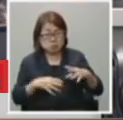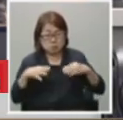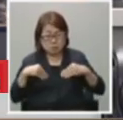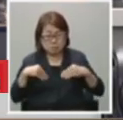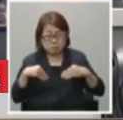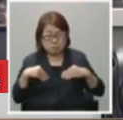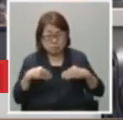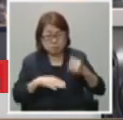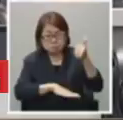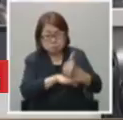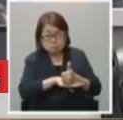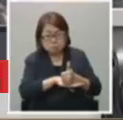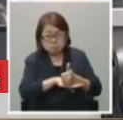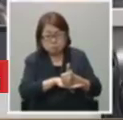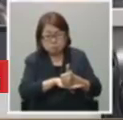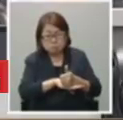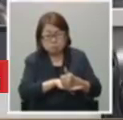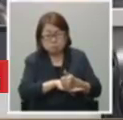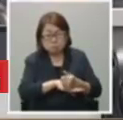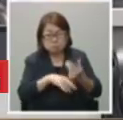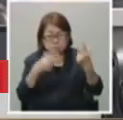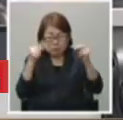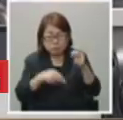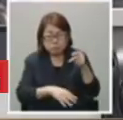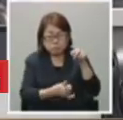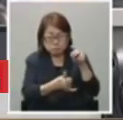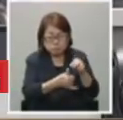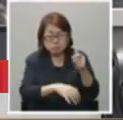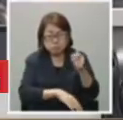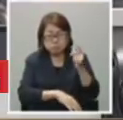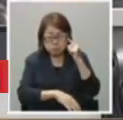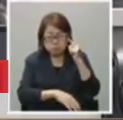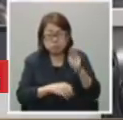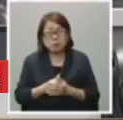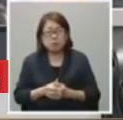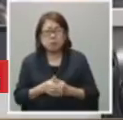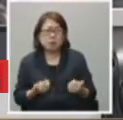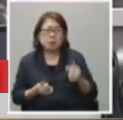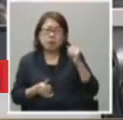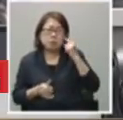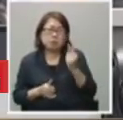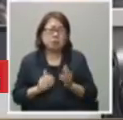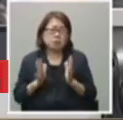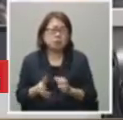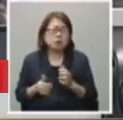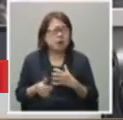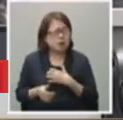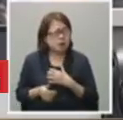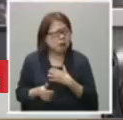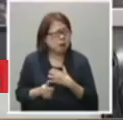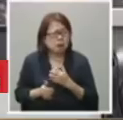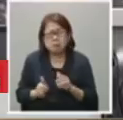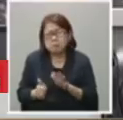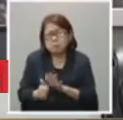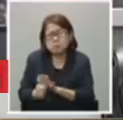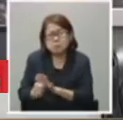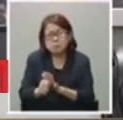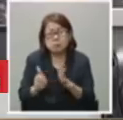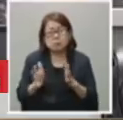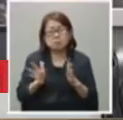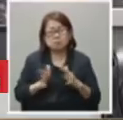อประเทศไทยคนนี้ได้ยังไงล่ะครับนอกจากไม่รู้ตัวว่าขากางเกงท่านเปียกจากคนไปเลียแข้งเลียขาท่านเยอะแล้วนะ